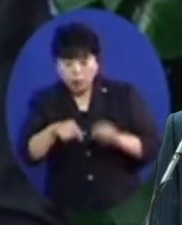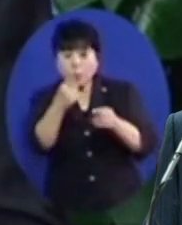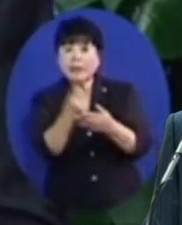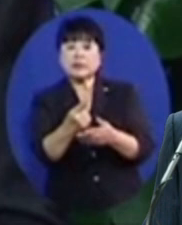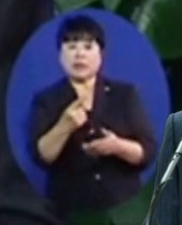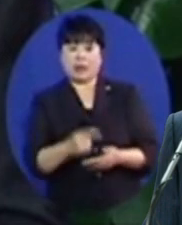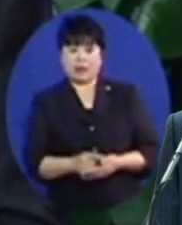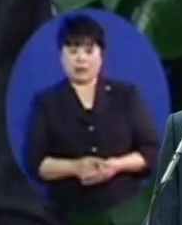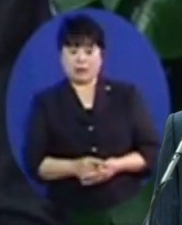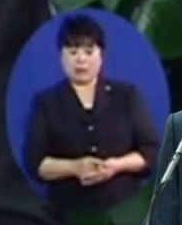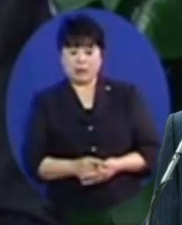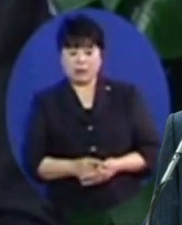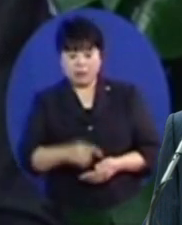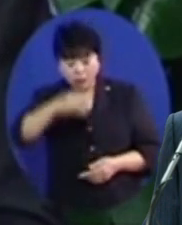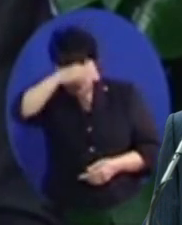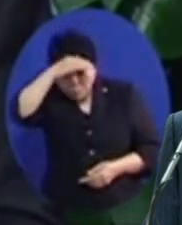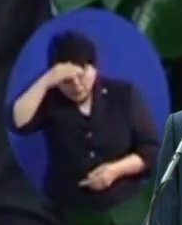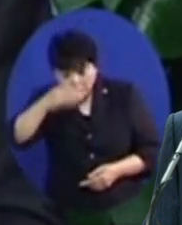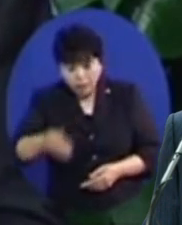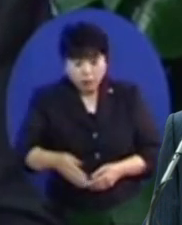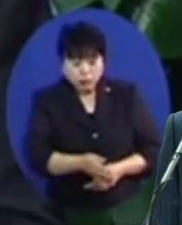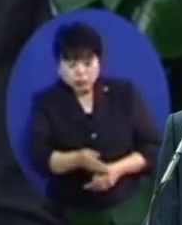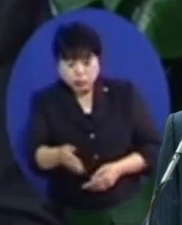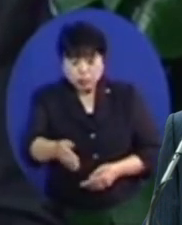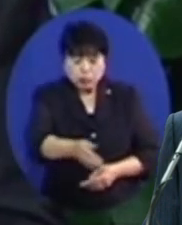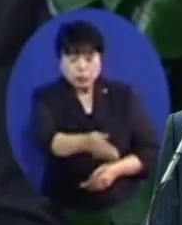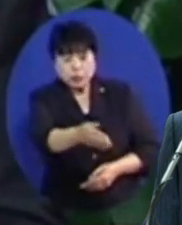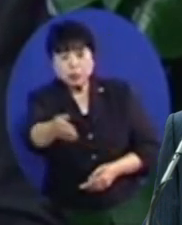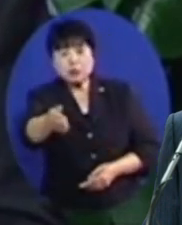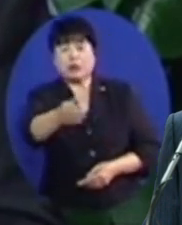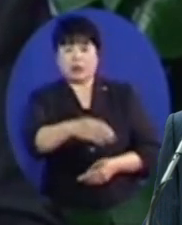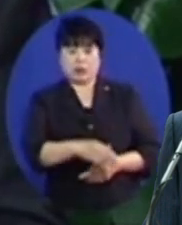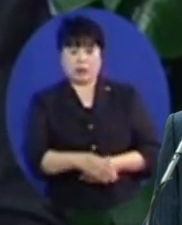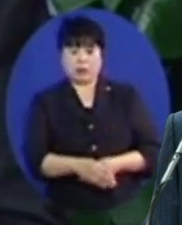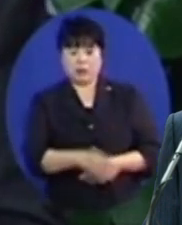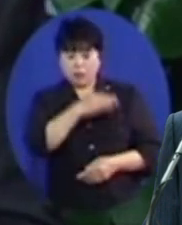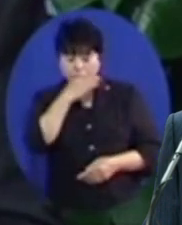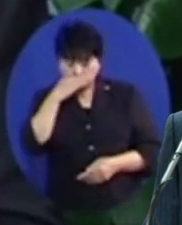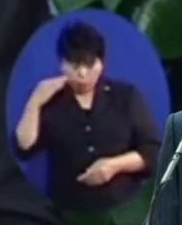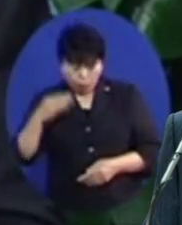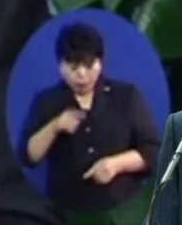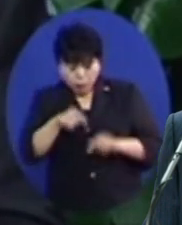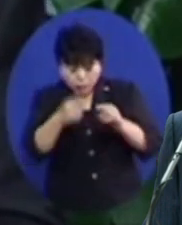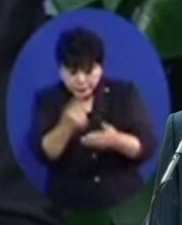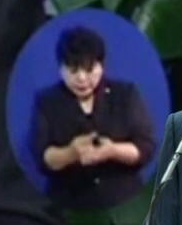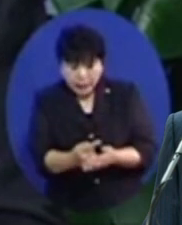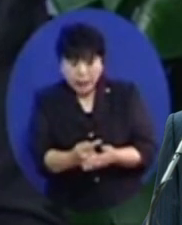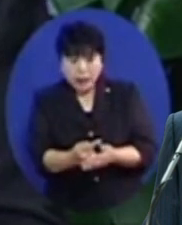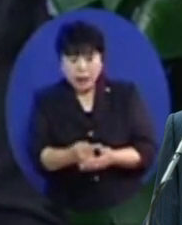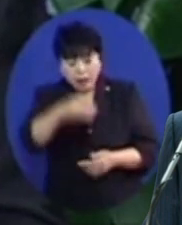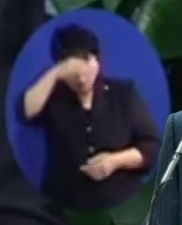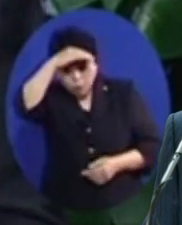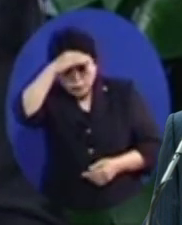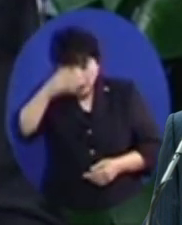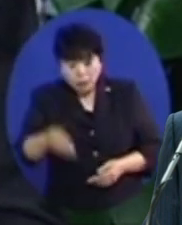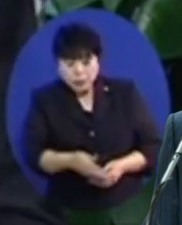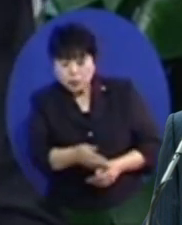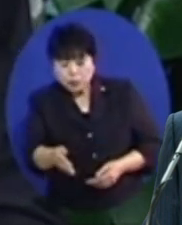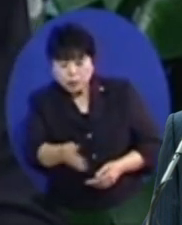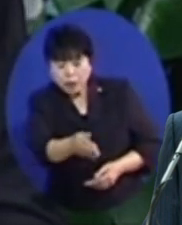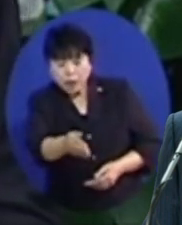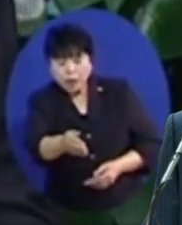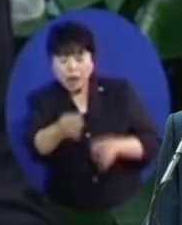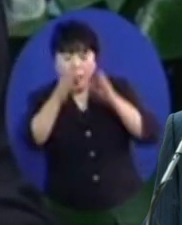했는데 그러운 발걸음을 위에 올라가 보니까 눈자국에 비틀비틀비틀 하고 있던 거예요. 거기에서 그